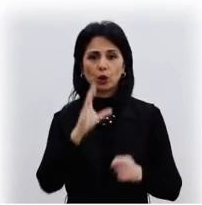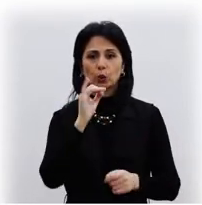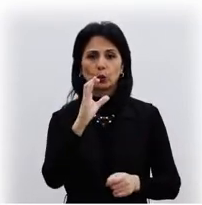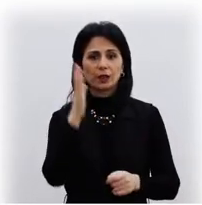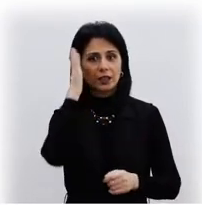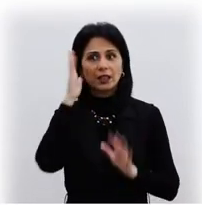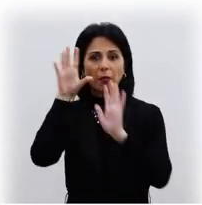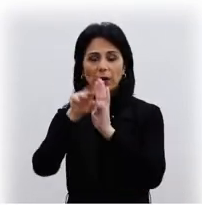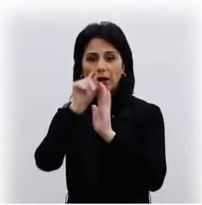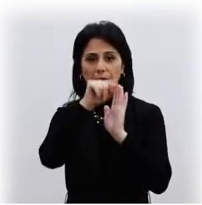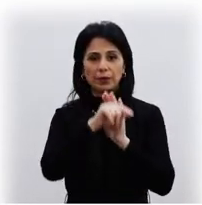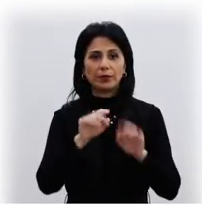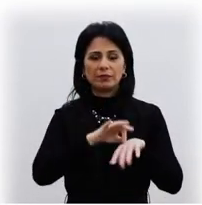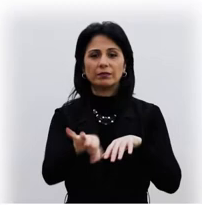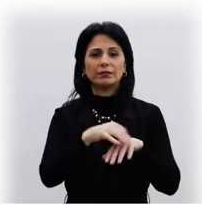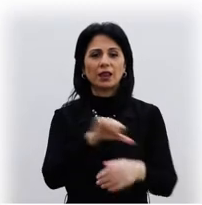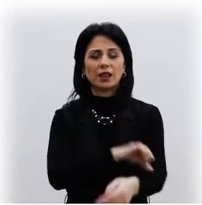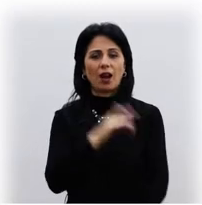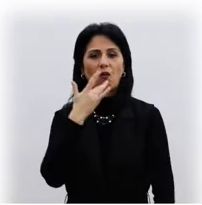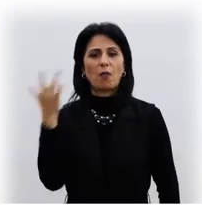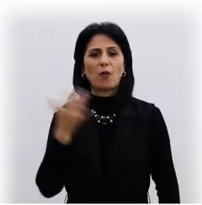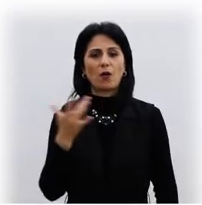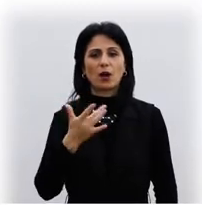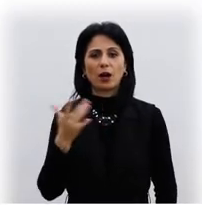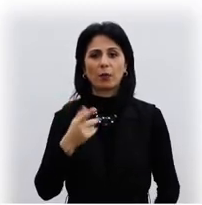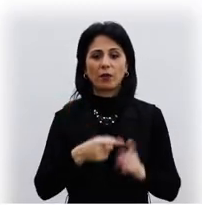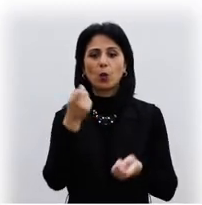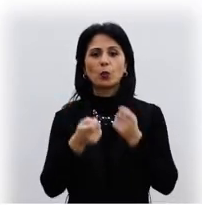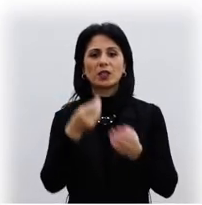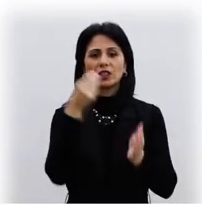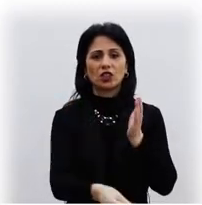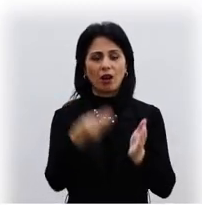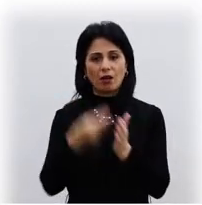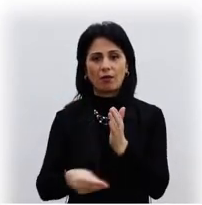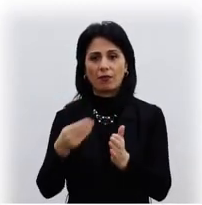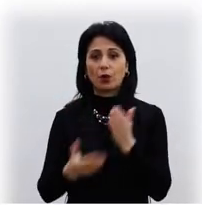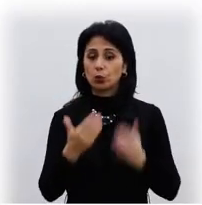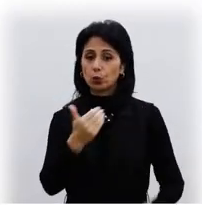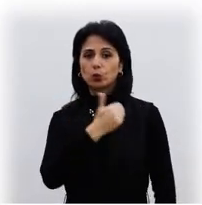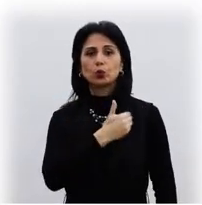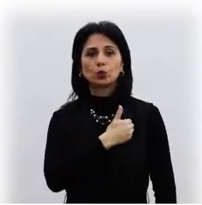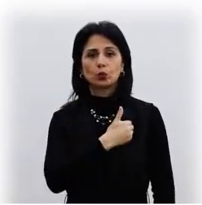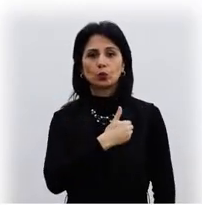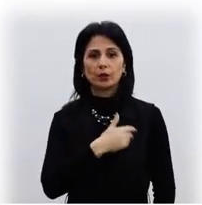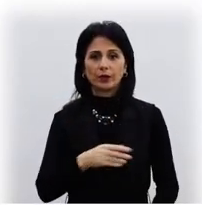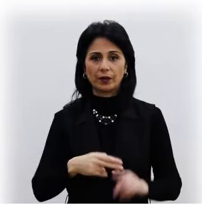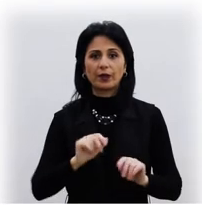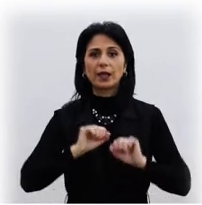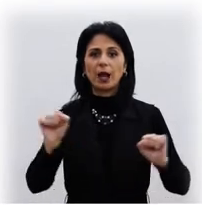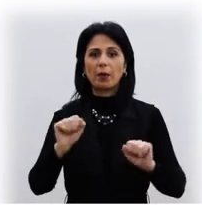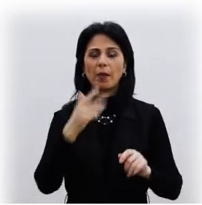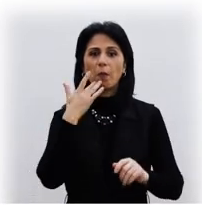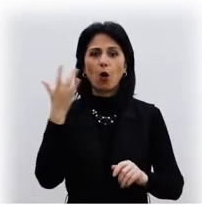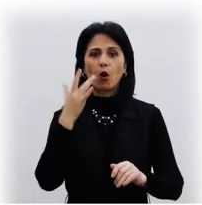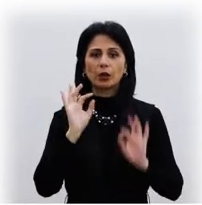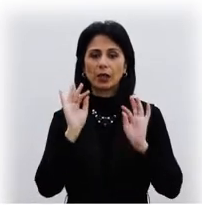სუსი საძინებელში, რეპრესიული ნარკოპოლიტიკა, უმცირესობების ჩაგვრა. და თუ გსურთ, თამამი